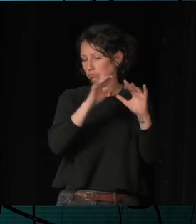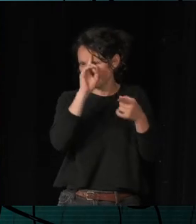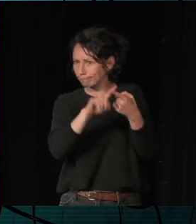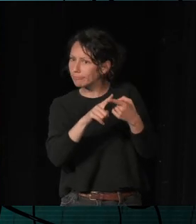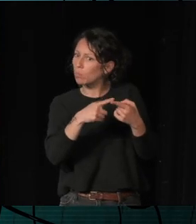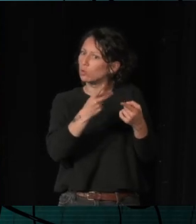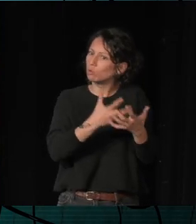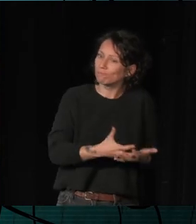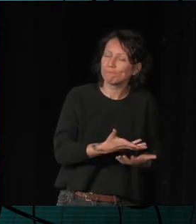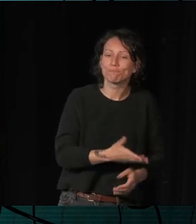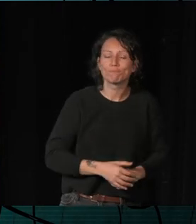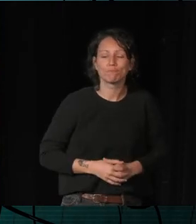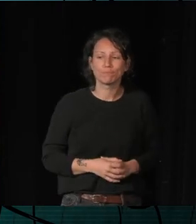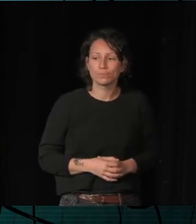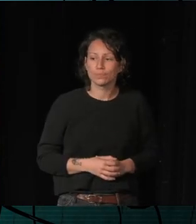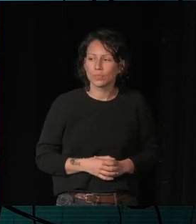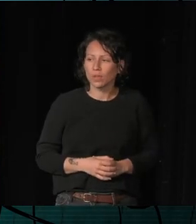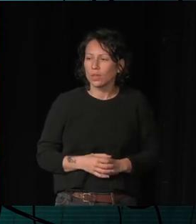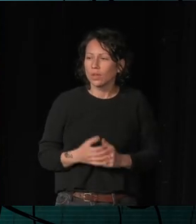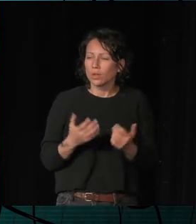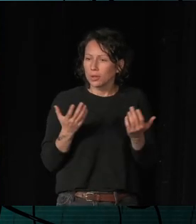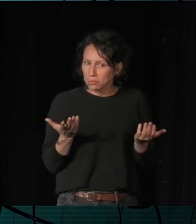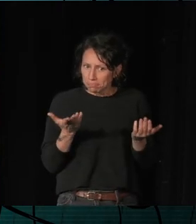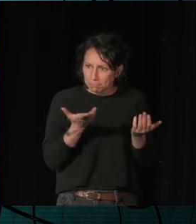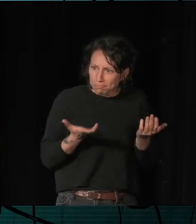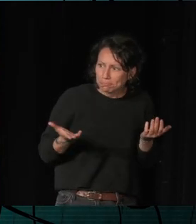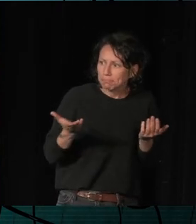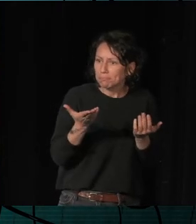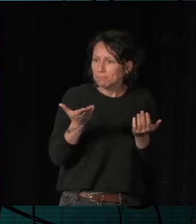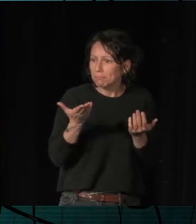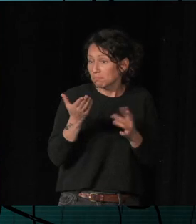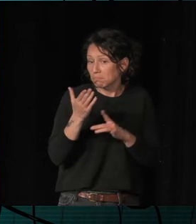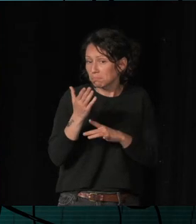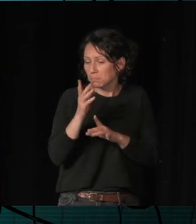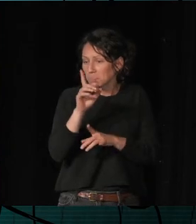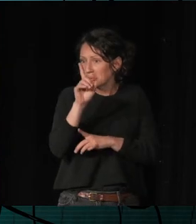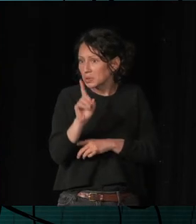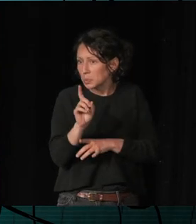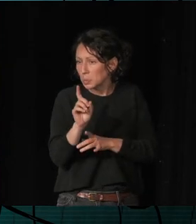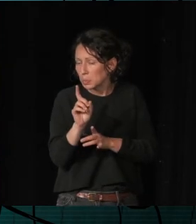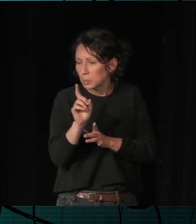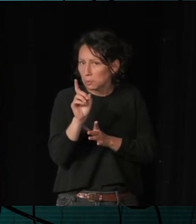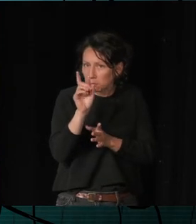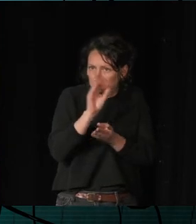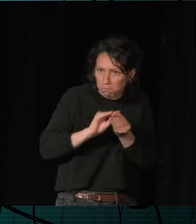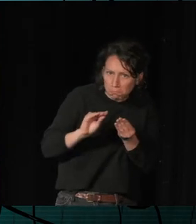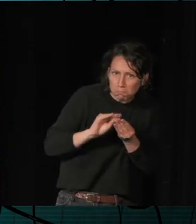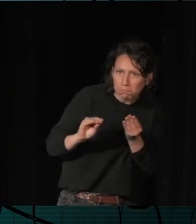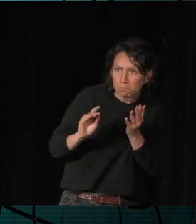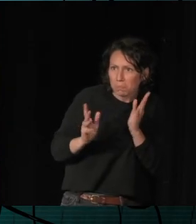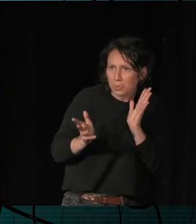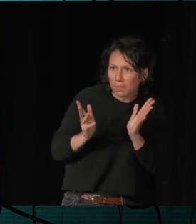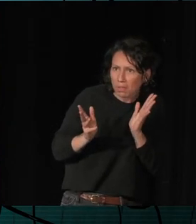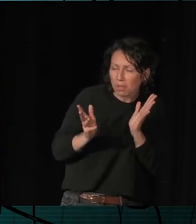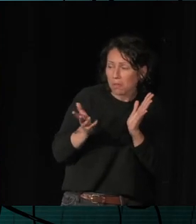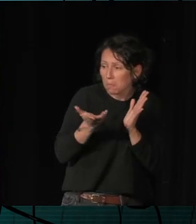aujourd'hui, est-ce que vous avez le sentiment, est-ce que la question ne paraît pas incongrue, de se demander si on a parfois, ou